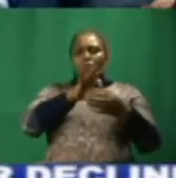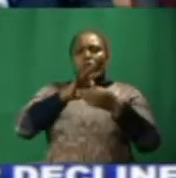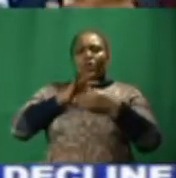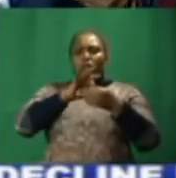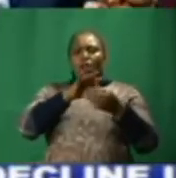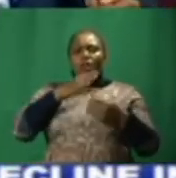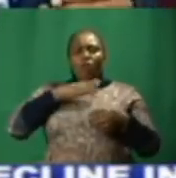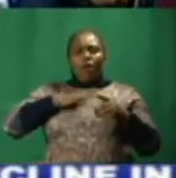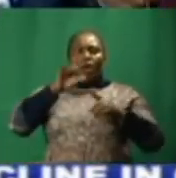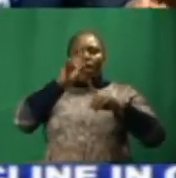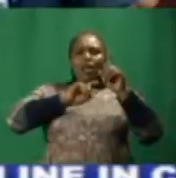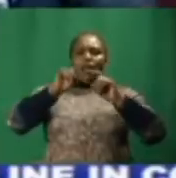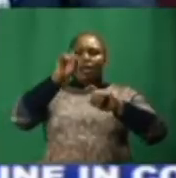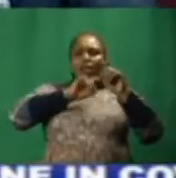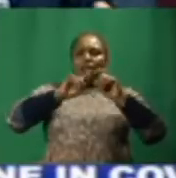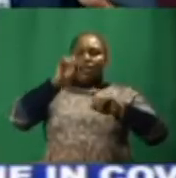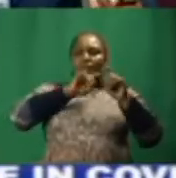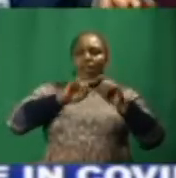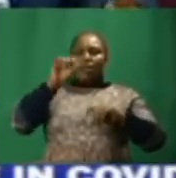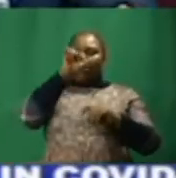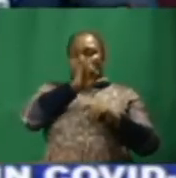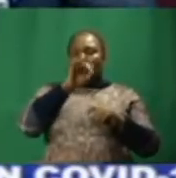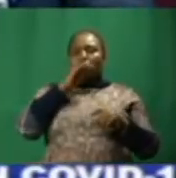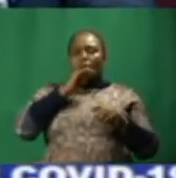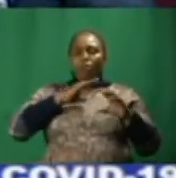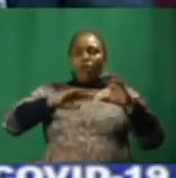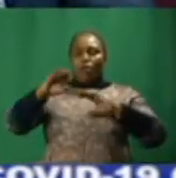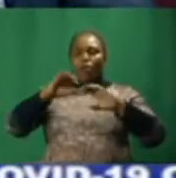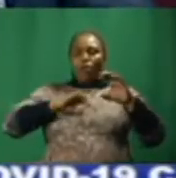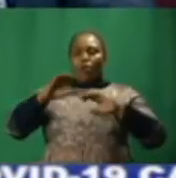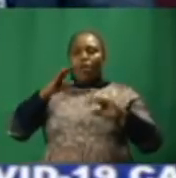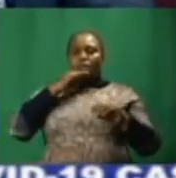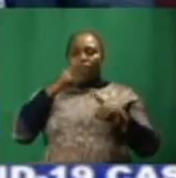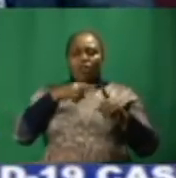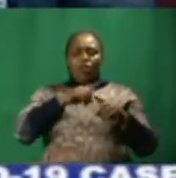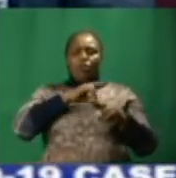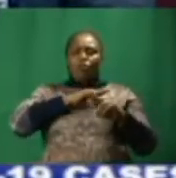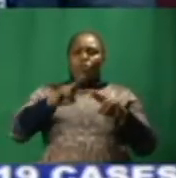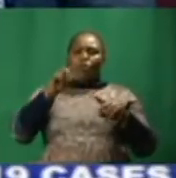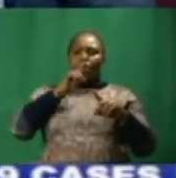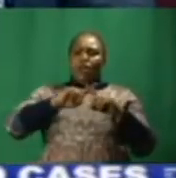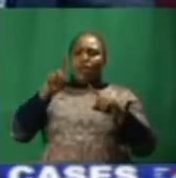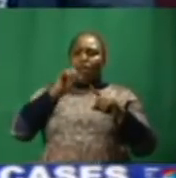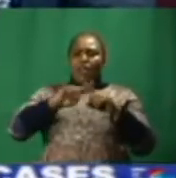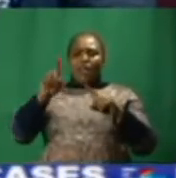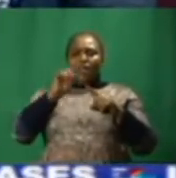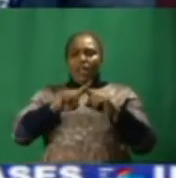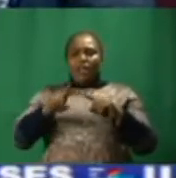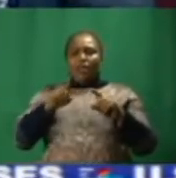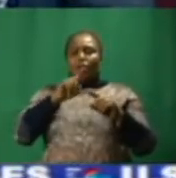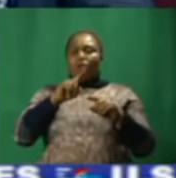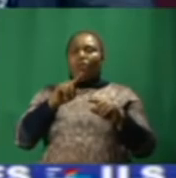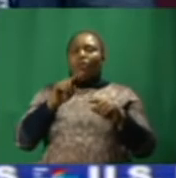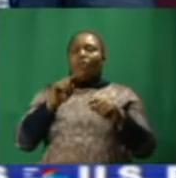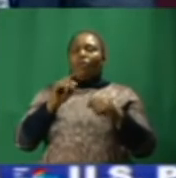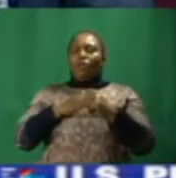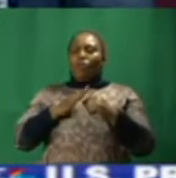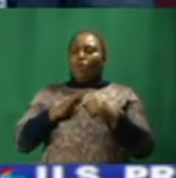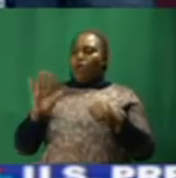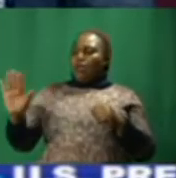vele kubuyela leceka lako kubuyela. Bakhuluma ke bona ukuthi abasiyo vele umdlalo mhlambe i-contact sport nangingayibeka ngelulwimi